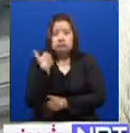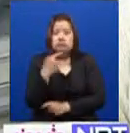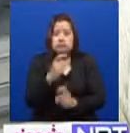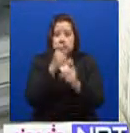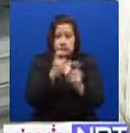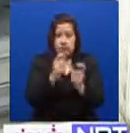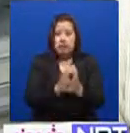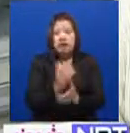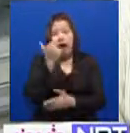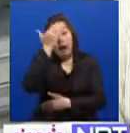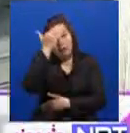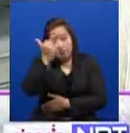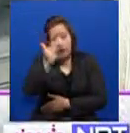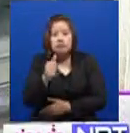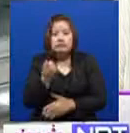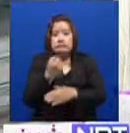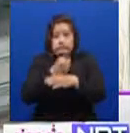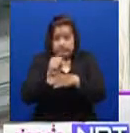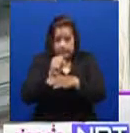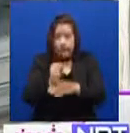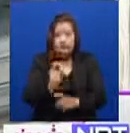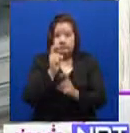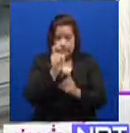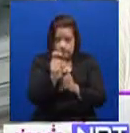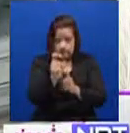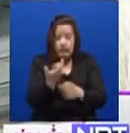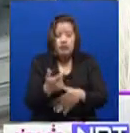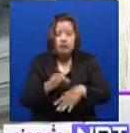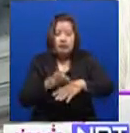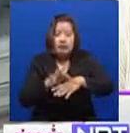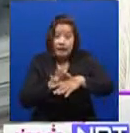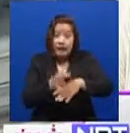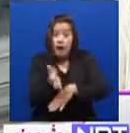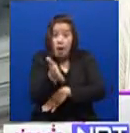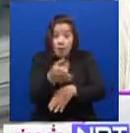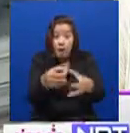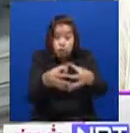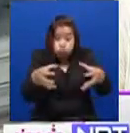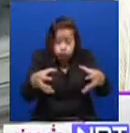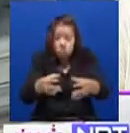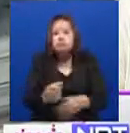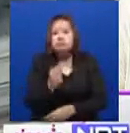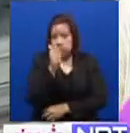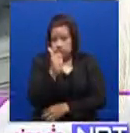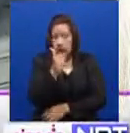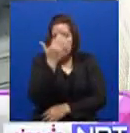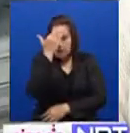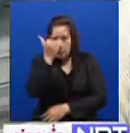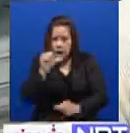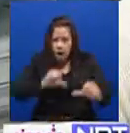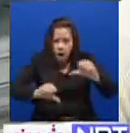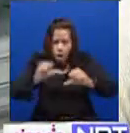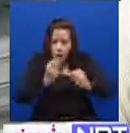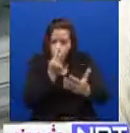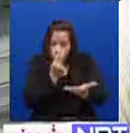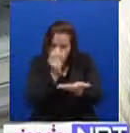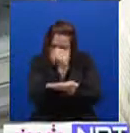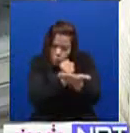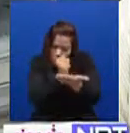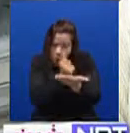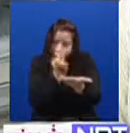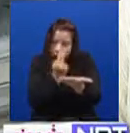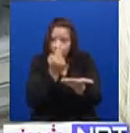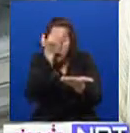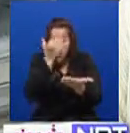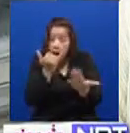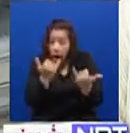สารพิษของปลาปักกระเป้านะคะสามารถตรวจหาได้โดยเครื่อง LC-MH ค่ะซึ่งอยู่ด้านหลังของดิฉันเนี่ยนะคะเครื่องมือชนิดนี้สามารถตร